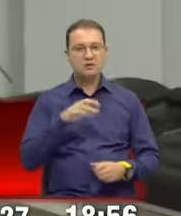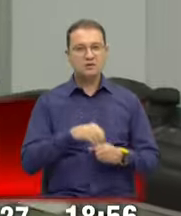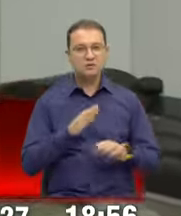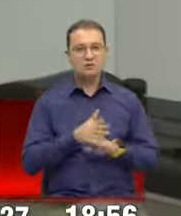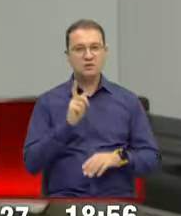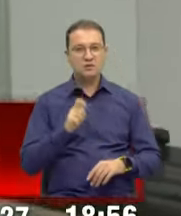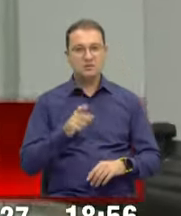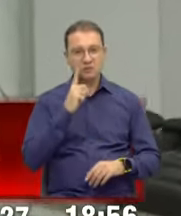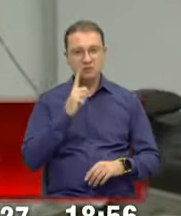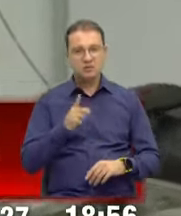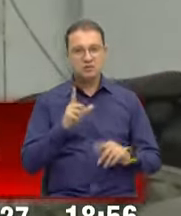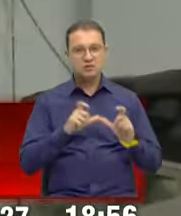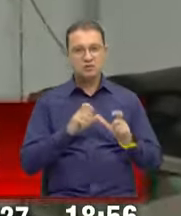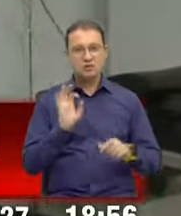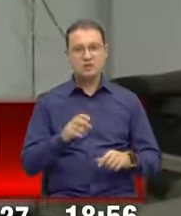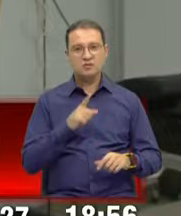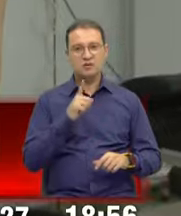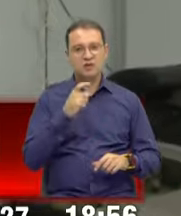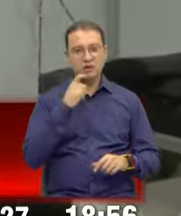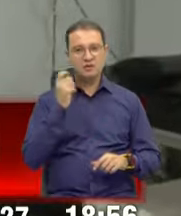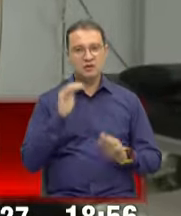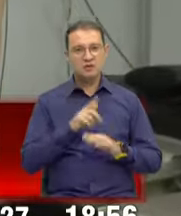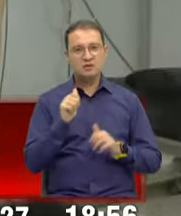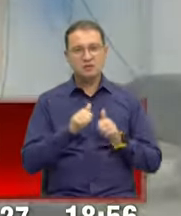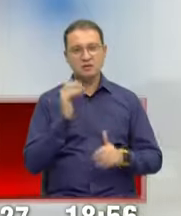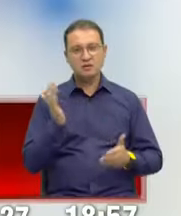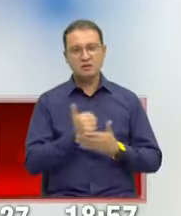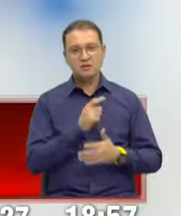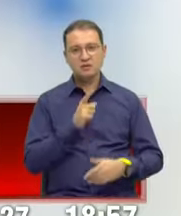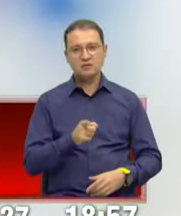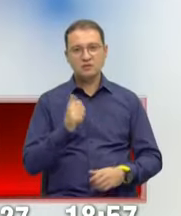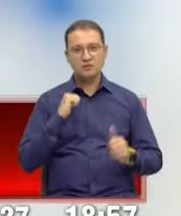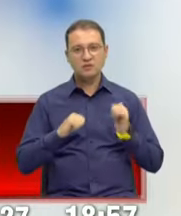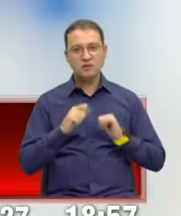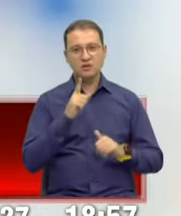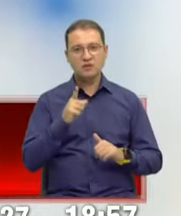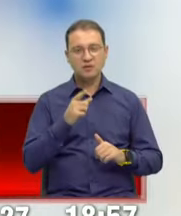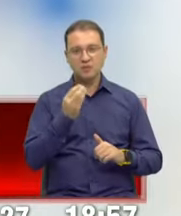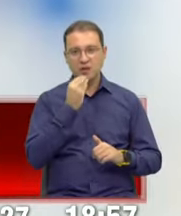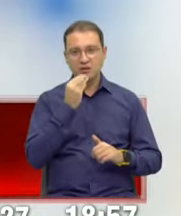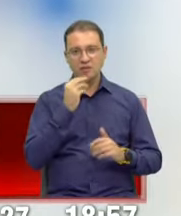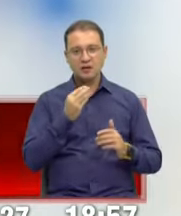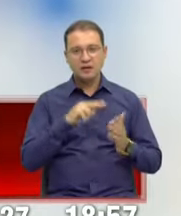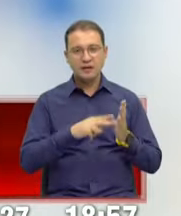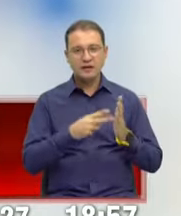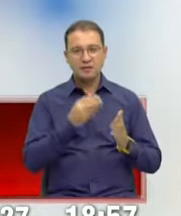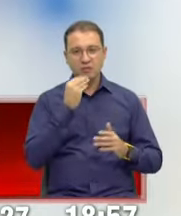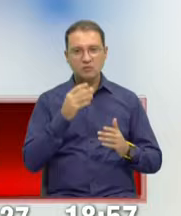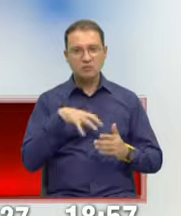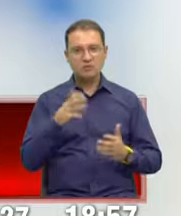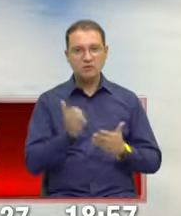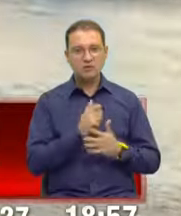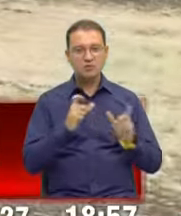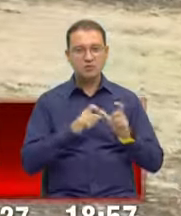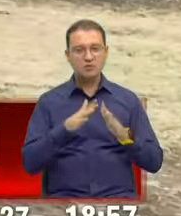doğru yapılması sayesinde Sude şu anda eski hayatını geri kazandı. Üniversitede beslenme ve diyetetik bölümünü kazanan